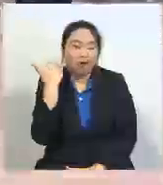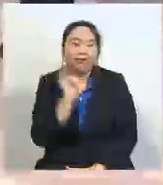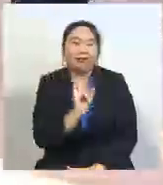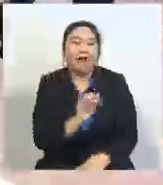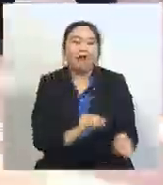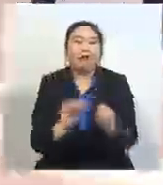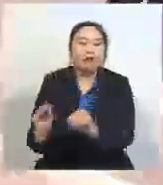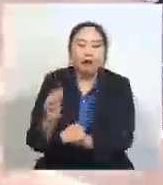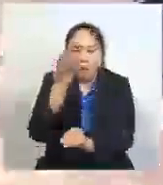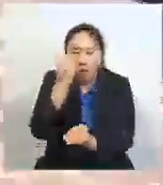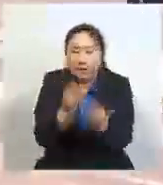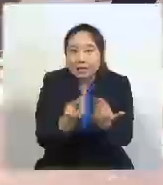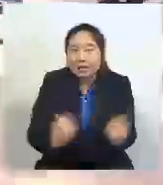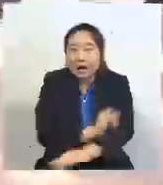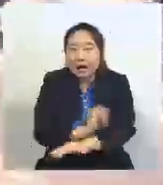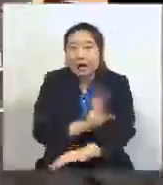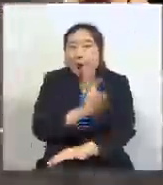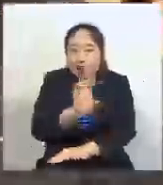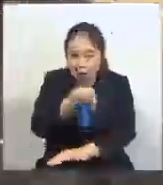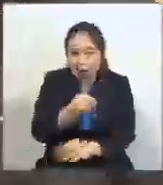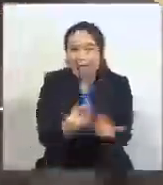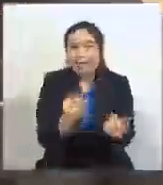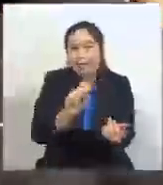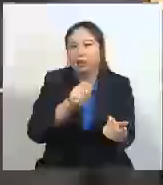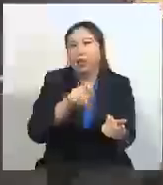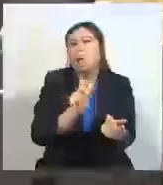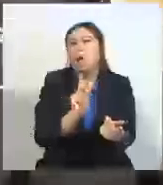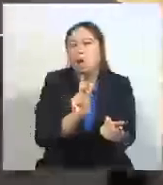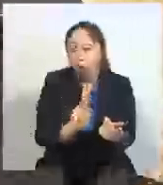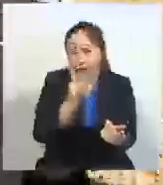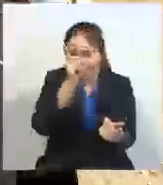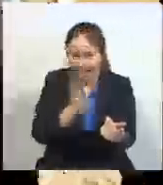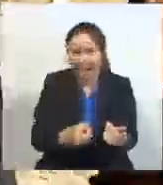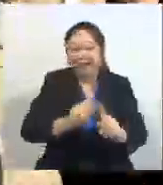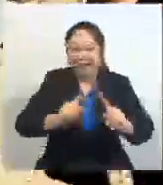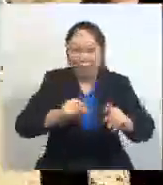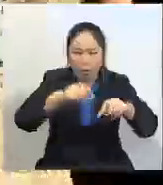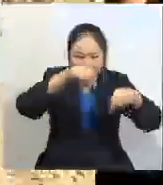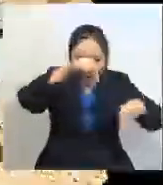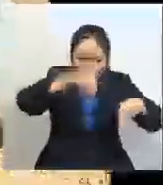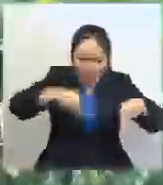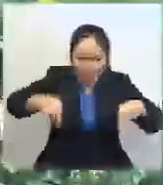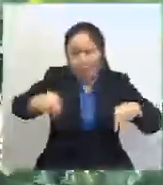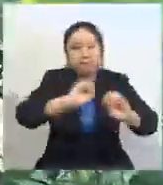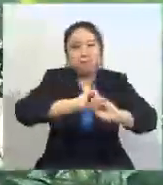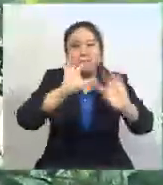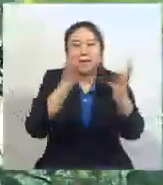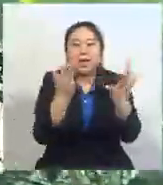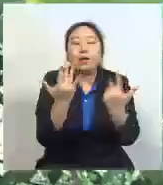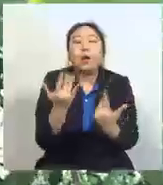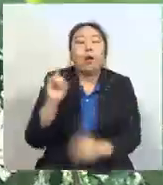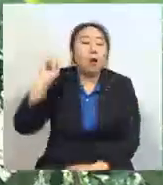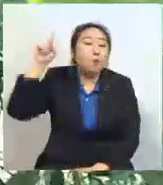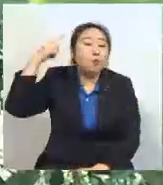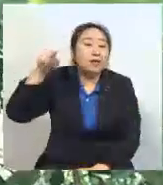ที่ดินกว่า600ไร่นั้นอยู่ในเขตศปก.แน่นอนแต่ว่าเขตแดนไม่ชัดเจนดังนั้นจะรอจนถึงวันที่4ธันวาคมให้นางสาวปรินาเข้าม